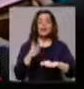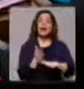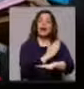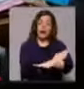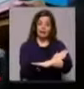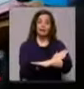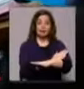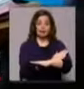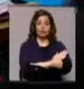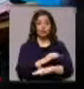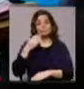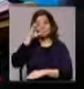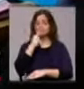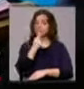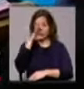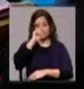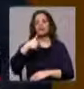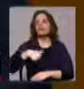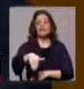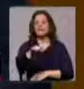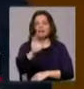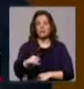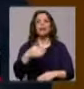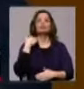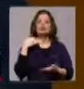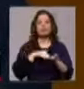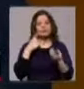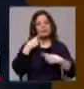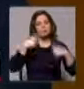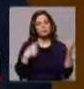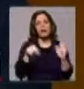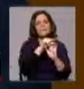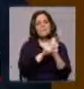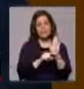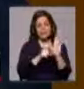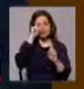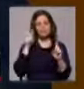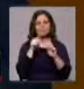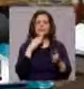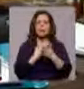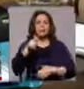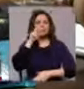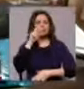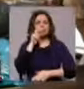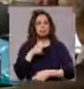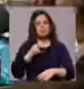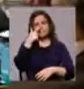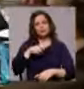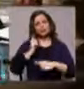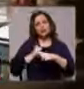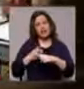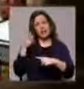seu governo irá publicar já na segunda-feira um primeiro pacote de medidas destinadas a defender os gregos mais